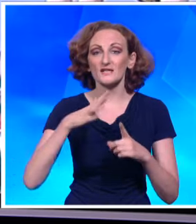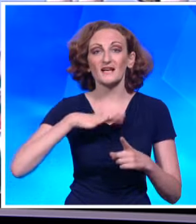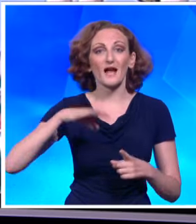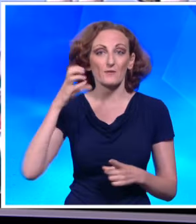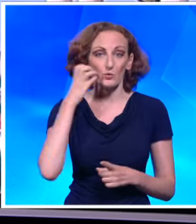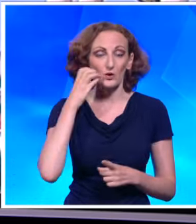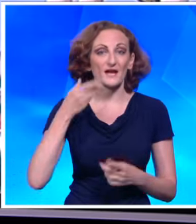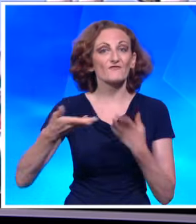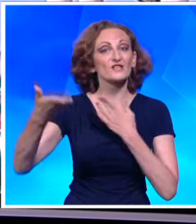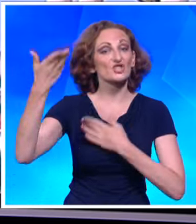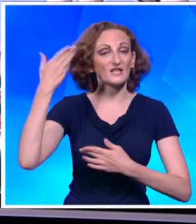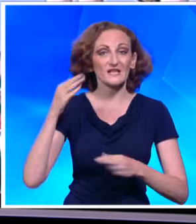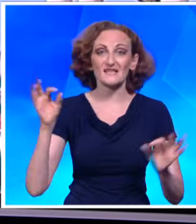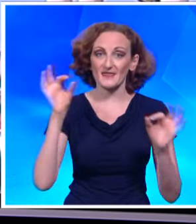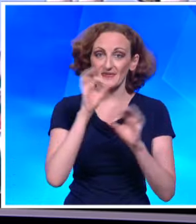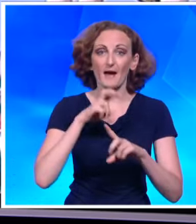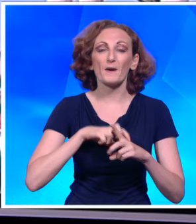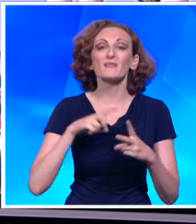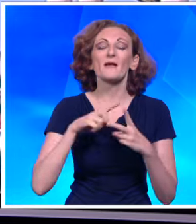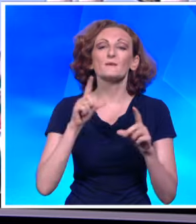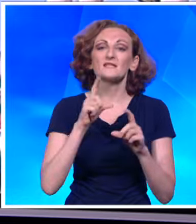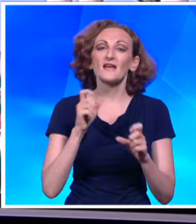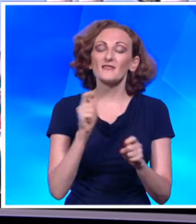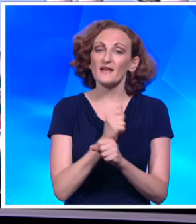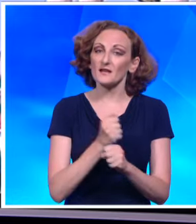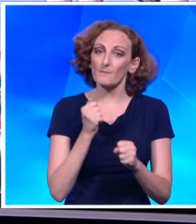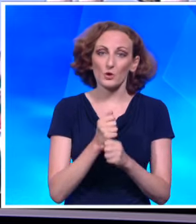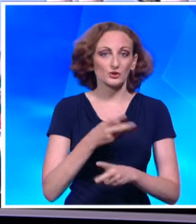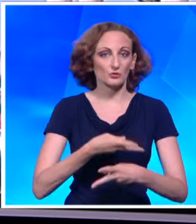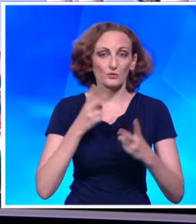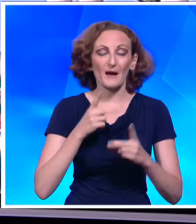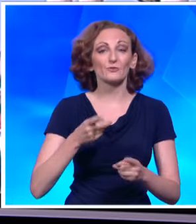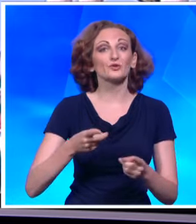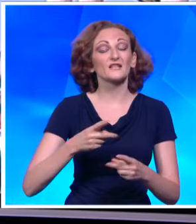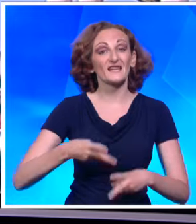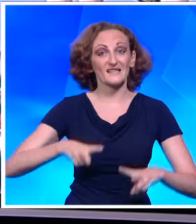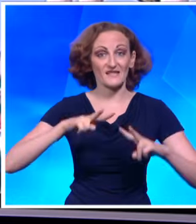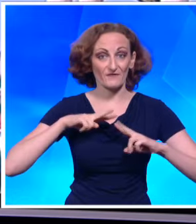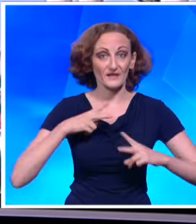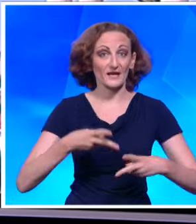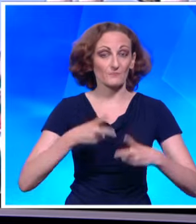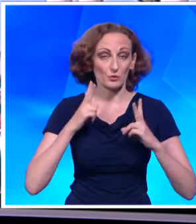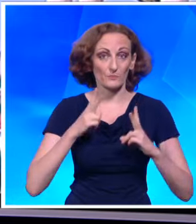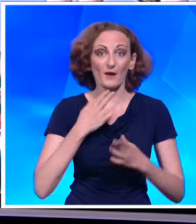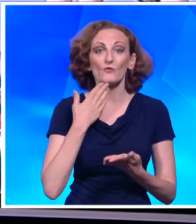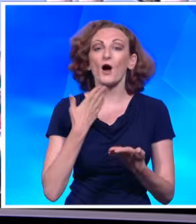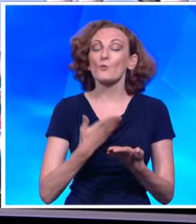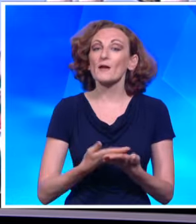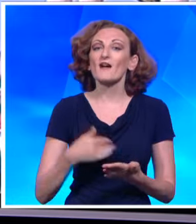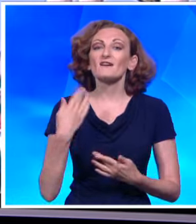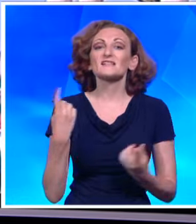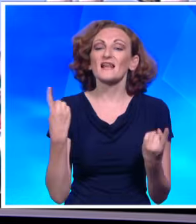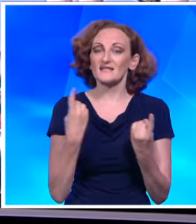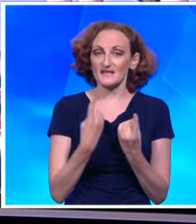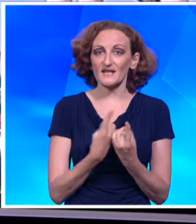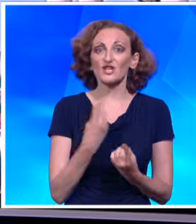Връщане назад няма. ДПС не функционира нормално и трябва да се върне към нормалност. Това обяви след срещата единият